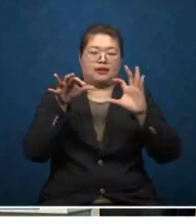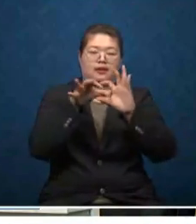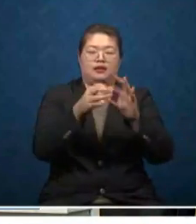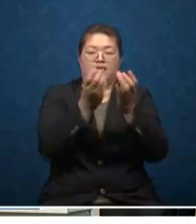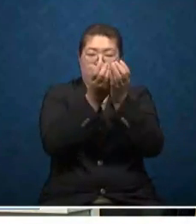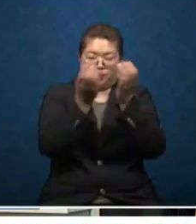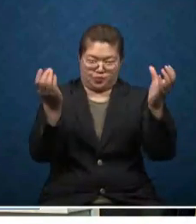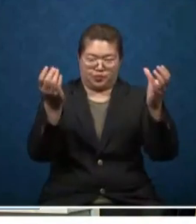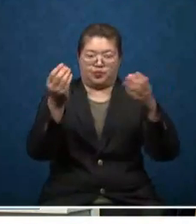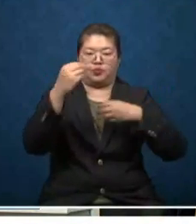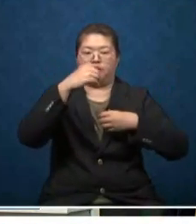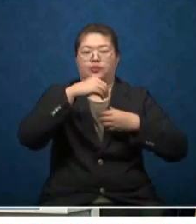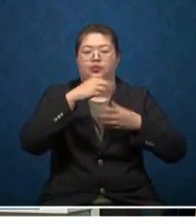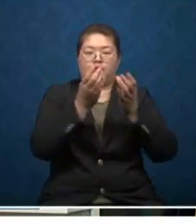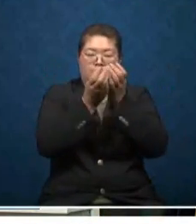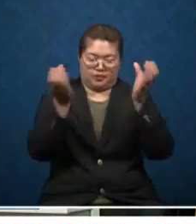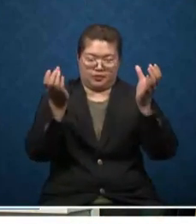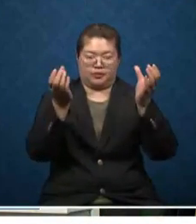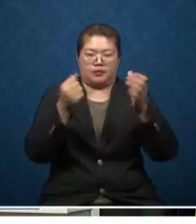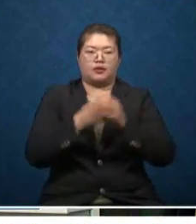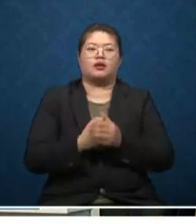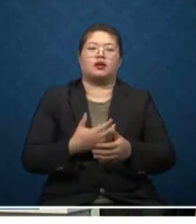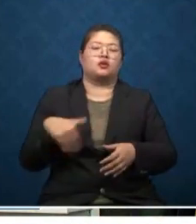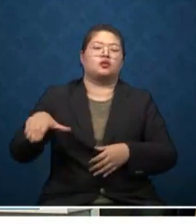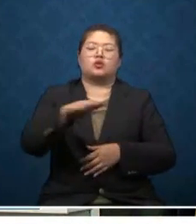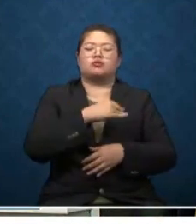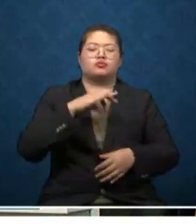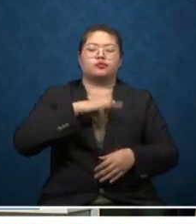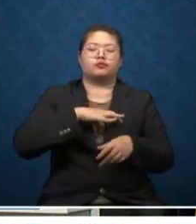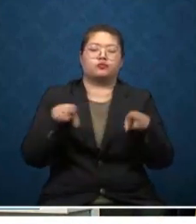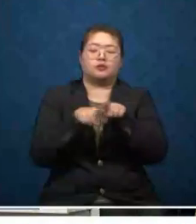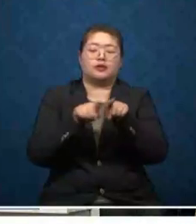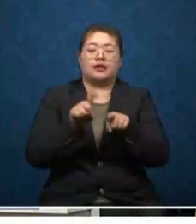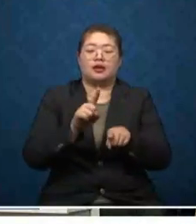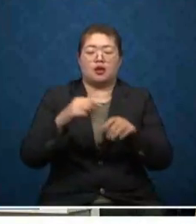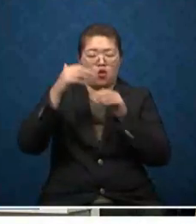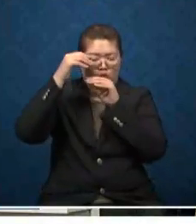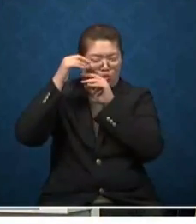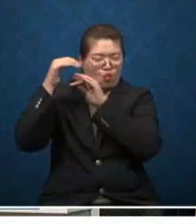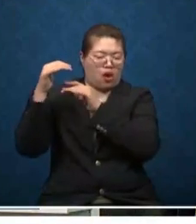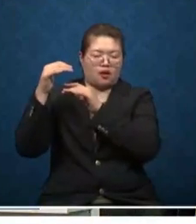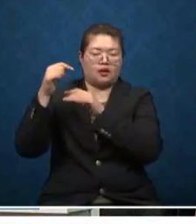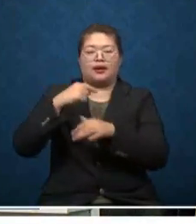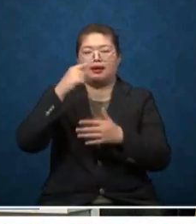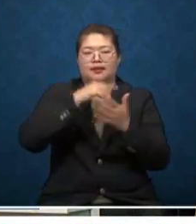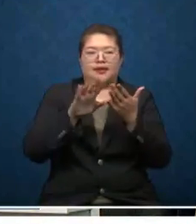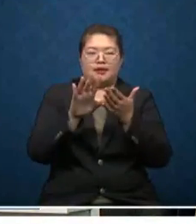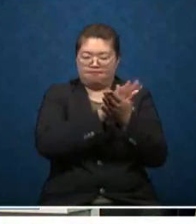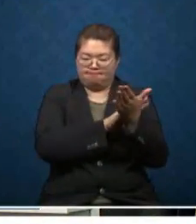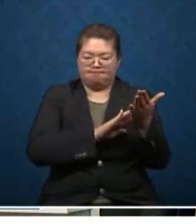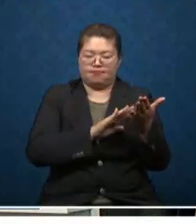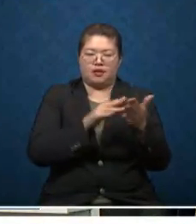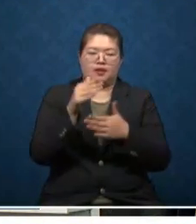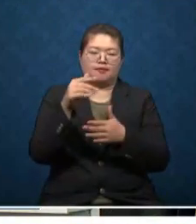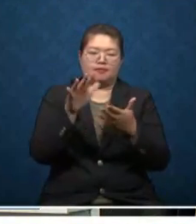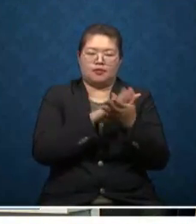าทุกท่านน่าจะมีความรู้สึกเหมือนกันนั่นก็คือว่าเรามีความมุ่งหวังว่าจะให้ประเทศเหล่านั้นมี